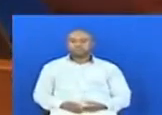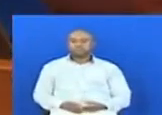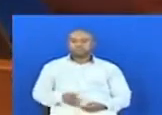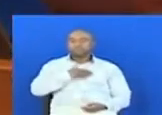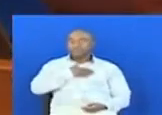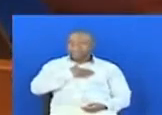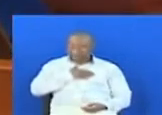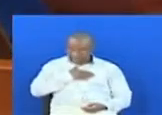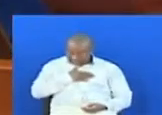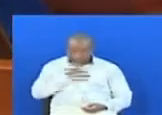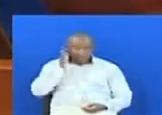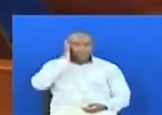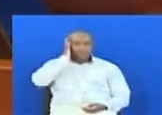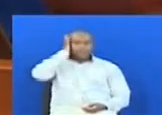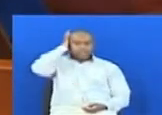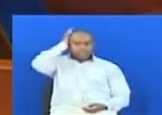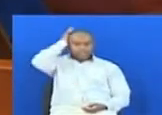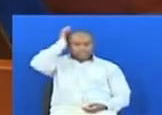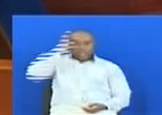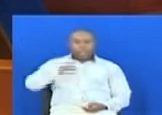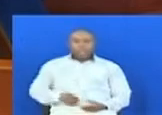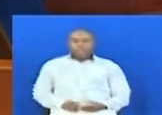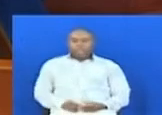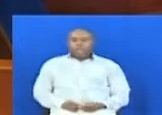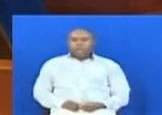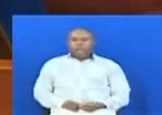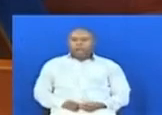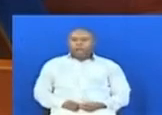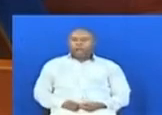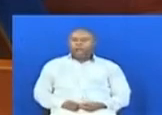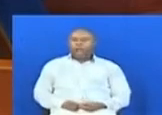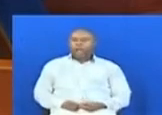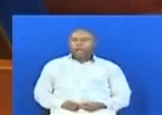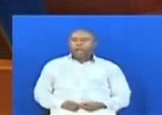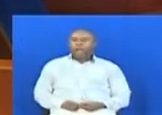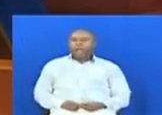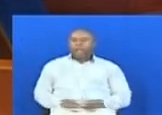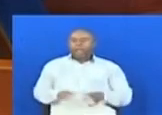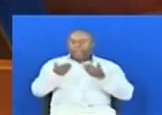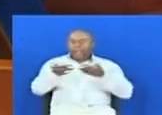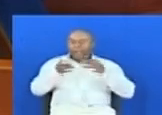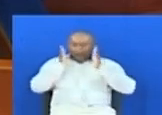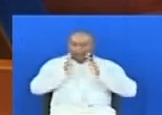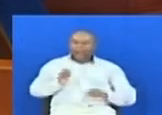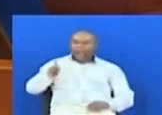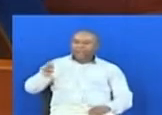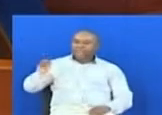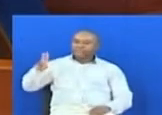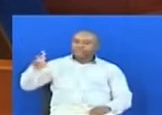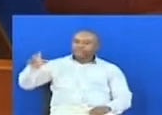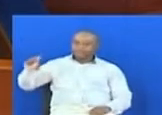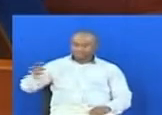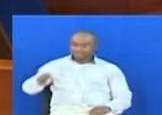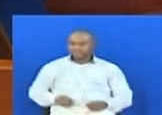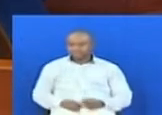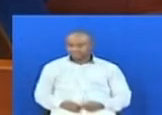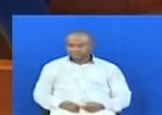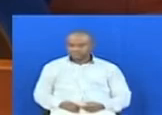Asante sana Mheshimiwa Emmanuel Papian. Nishakutaja Mheshimiwa Alan Kiula, utafuatana na Mheshimiwa Dr. Sanda